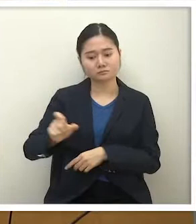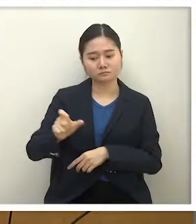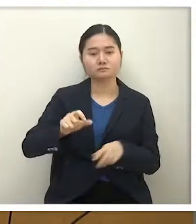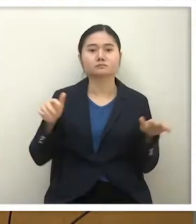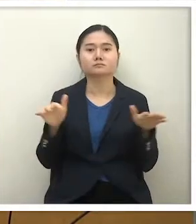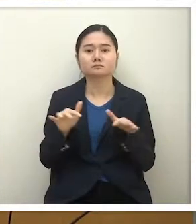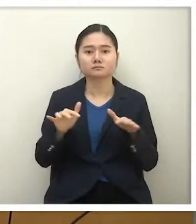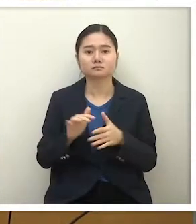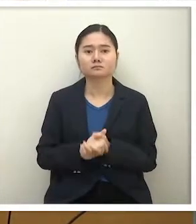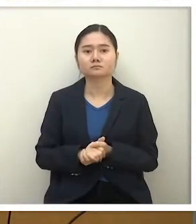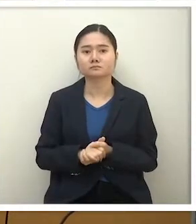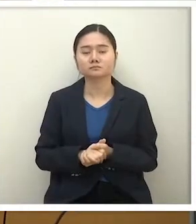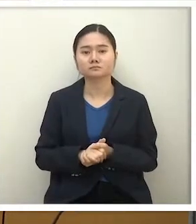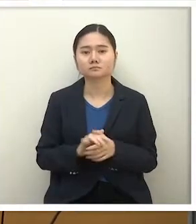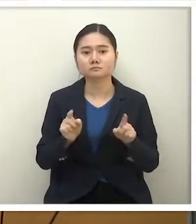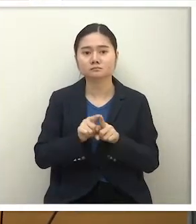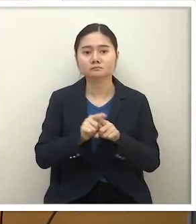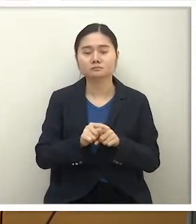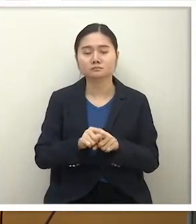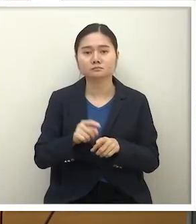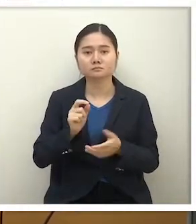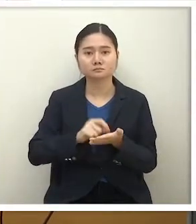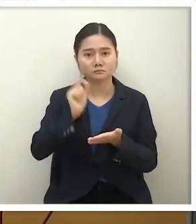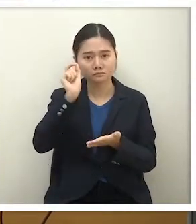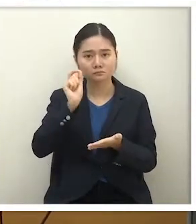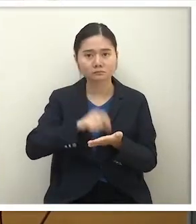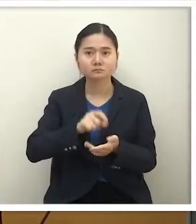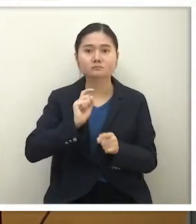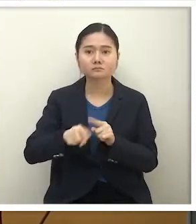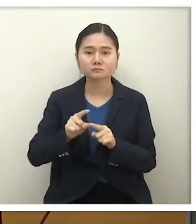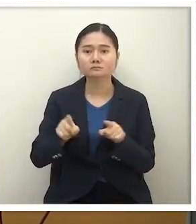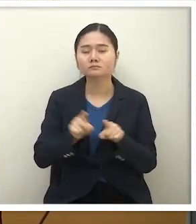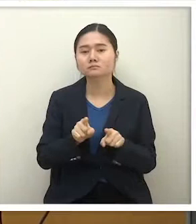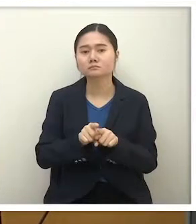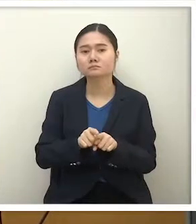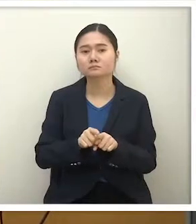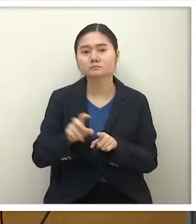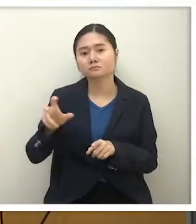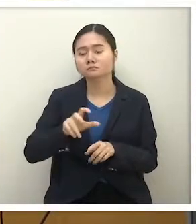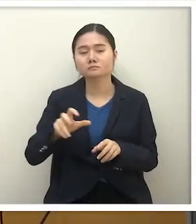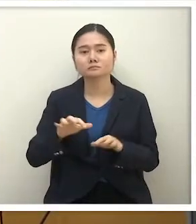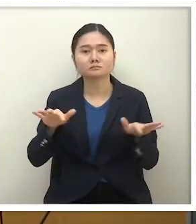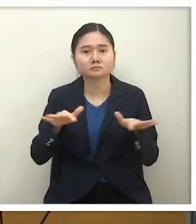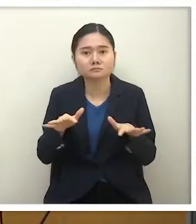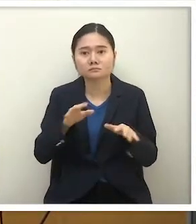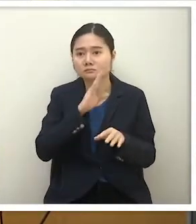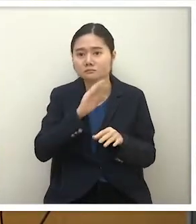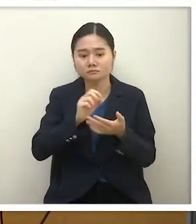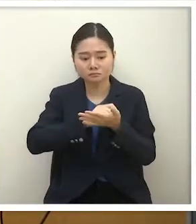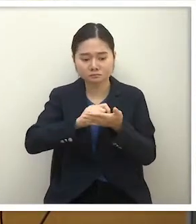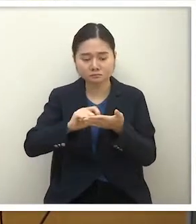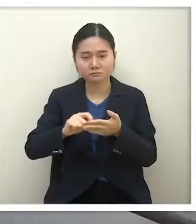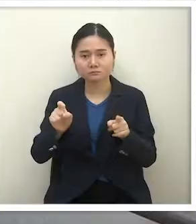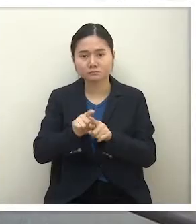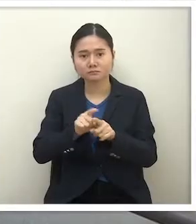เนี่ยก็คือการสัมผัสการยกเนี่ยมันจะเหมือนเมาส์ธรรมดาเลยเวลาเขียนจะไม่เห